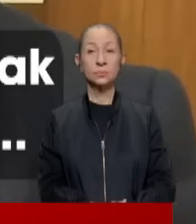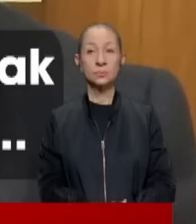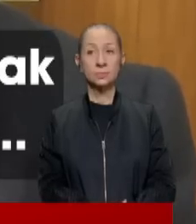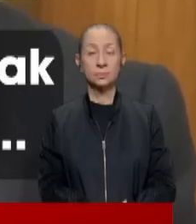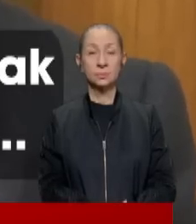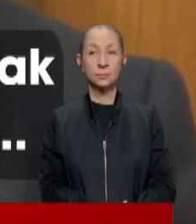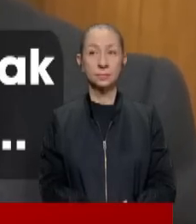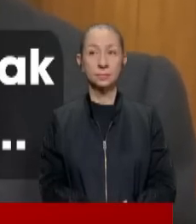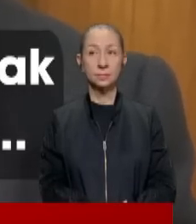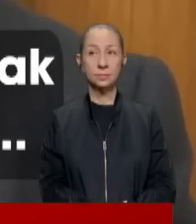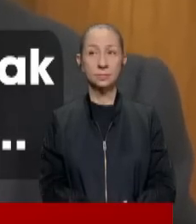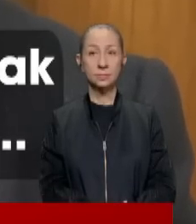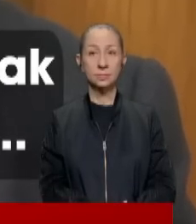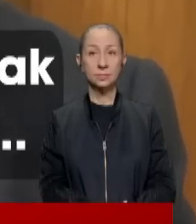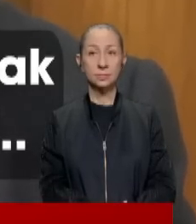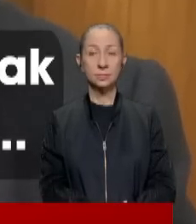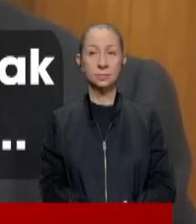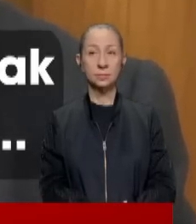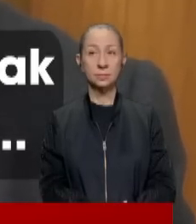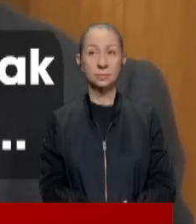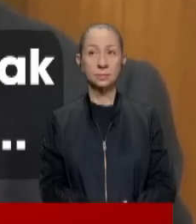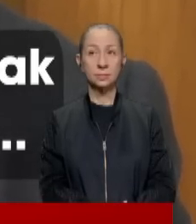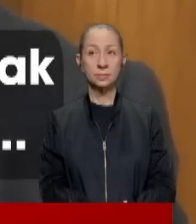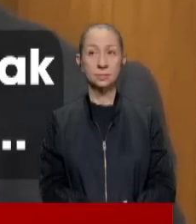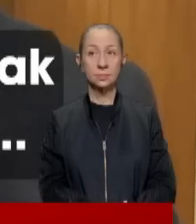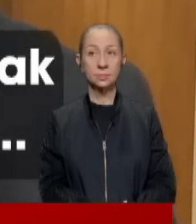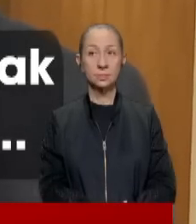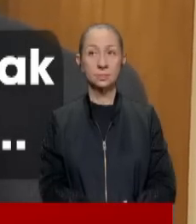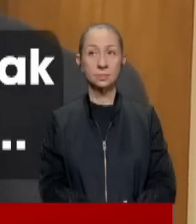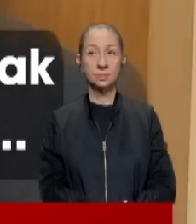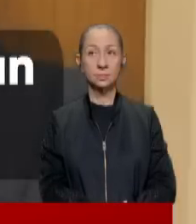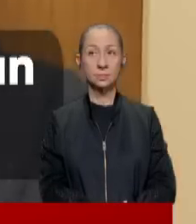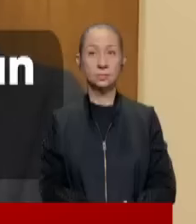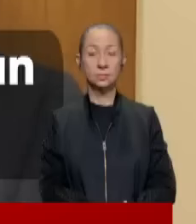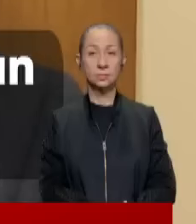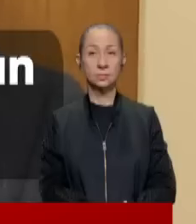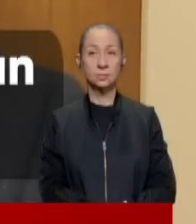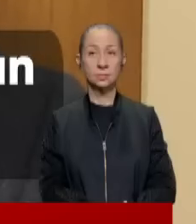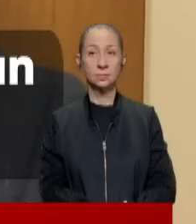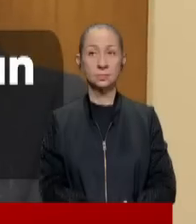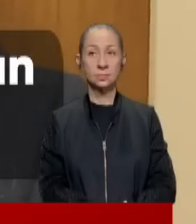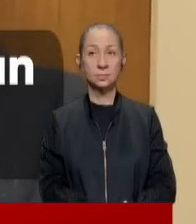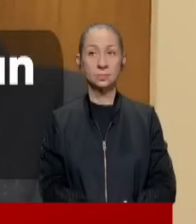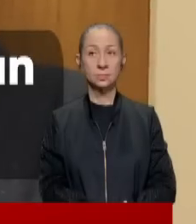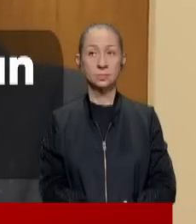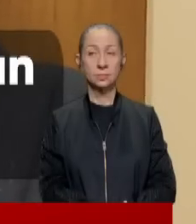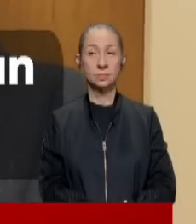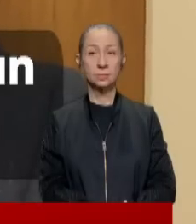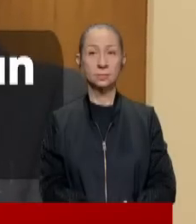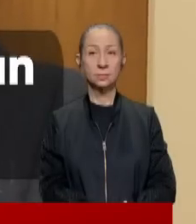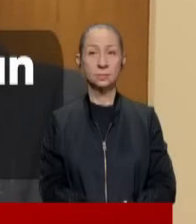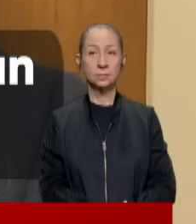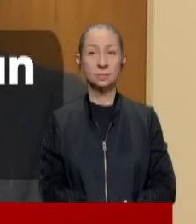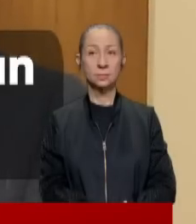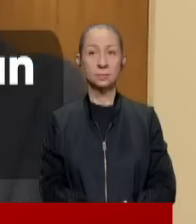anda çok ciddi bir sıkıntı içindeyiz tam bulamıyoruz %30-40 oranında şu anda